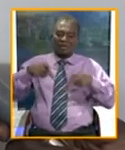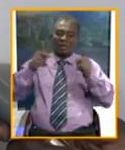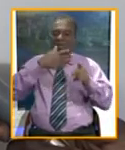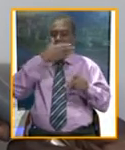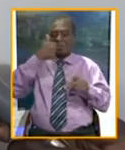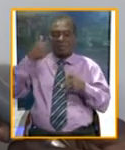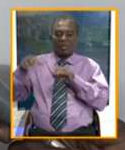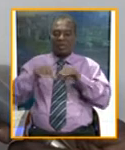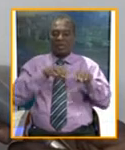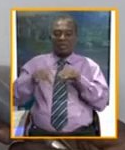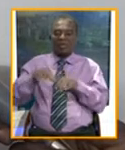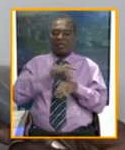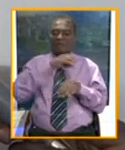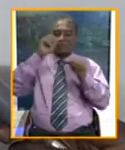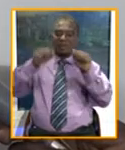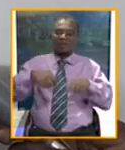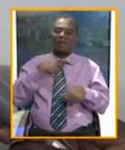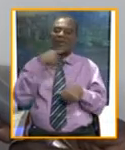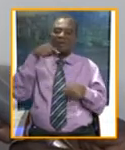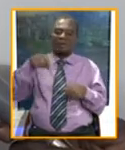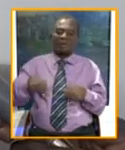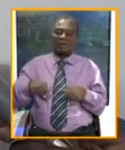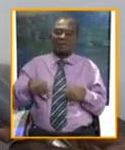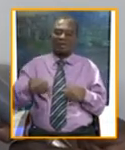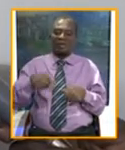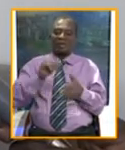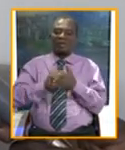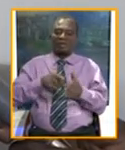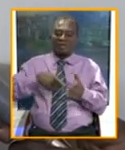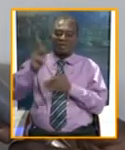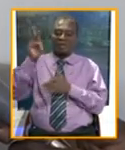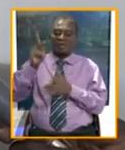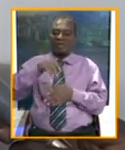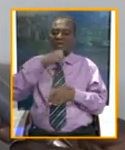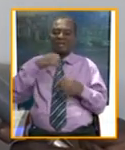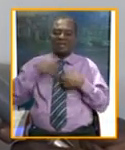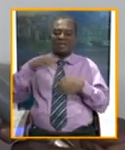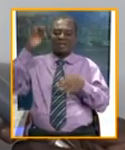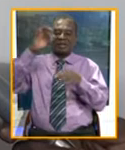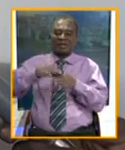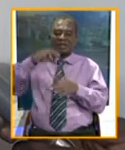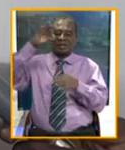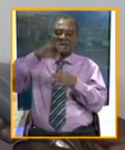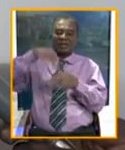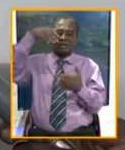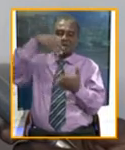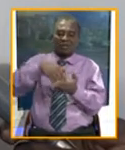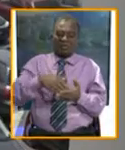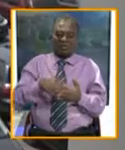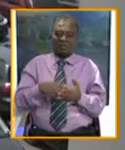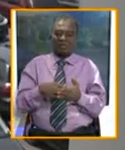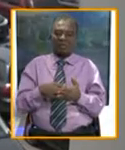mieux faire. Et je peux dire que ça a payé, puisque j'ai été réélu pour un deuxième mandat en